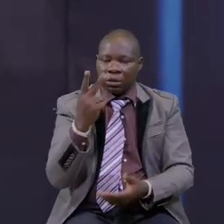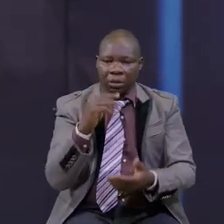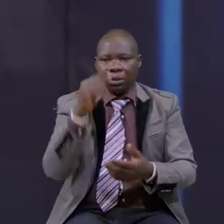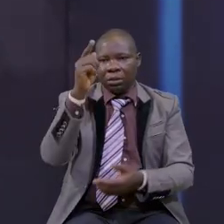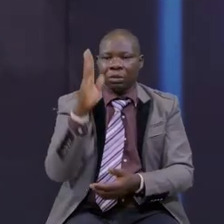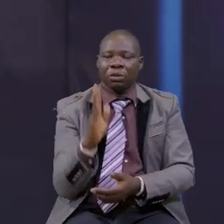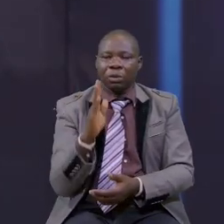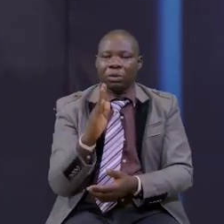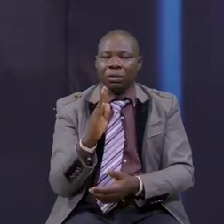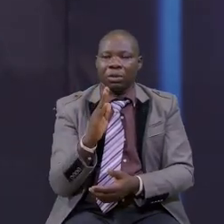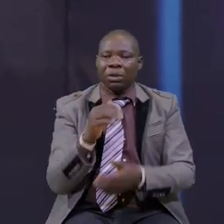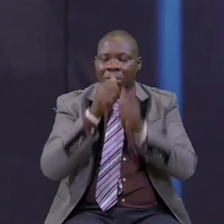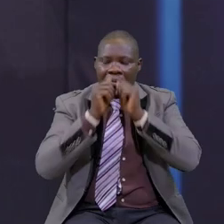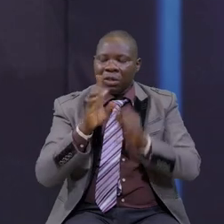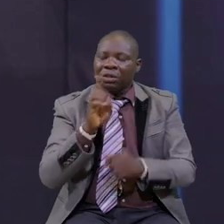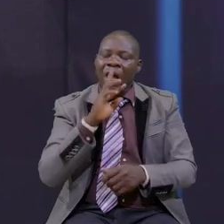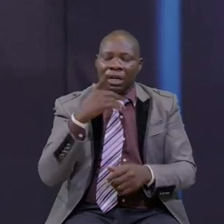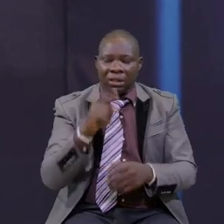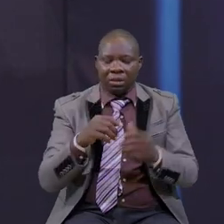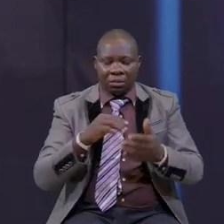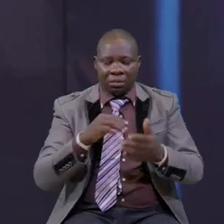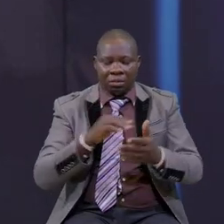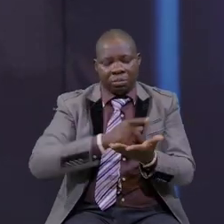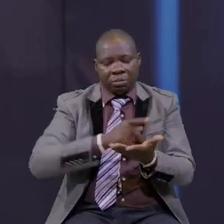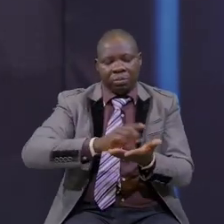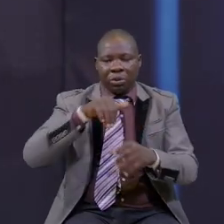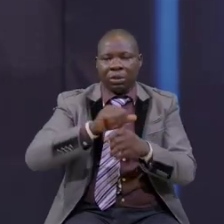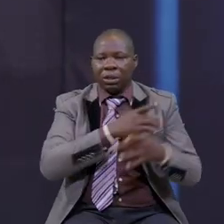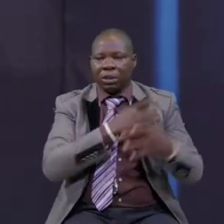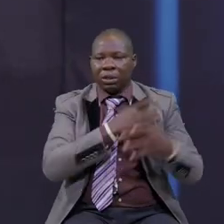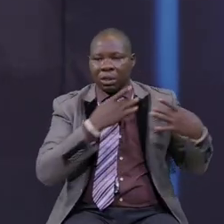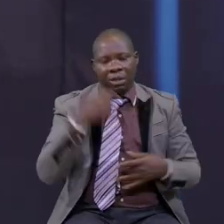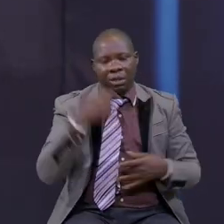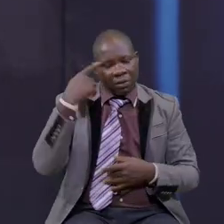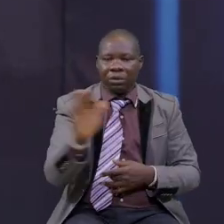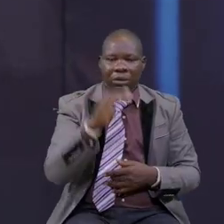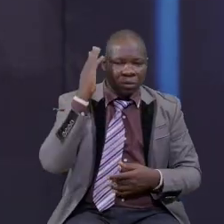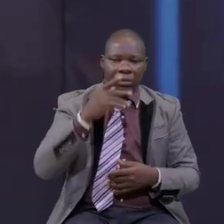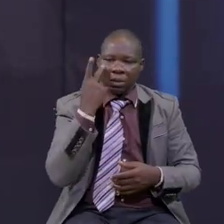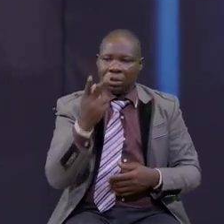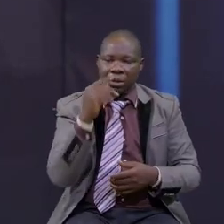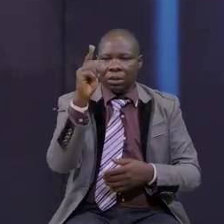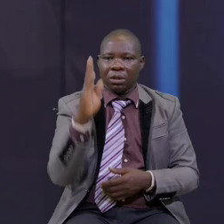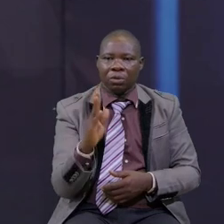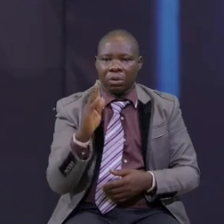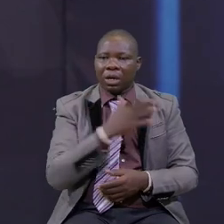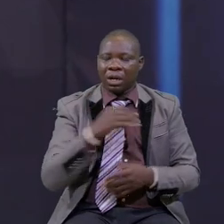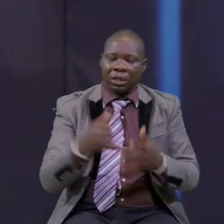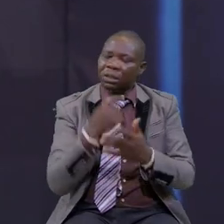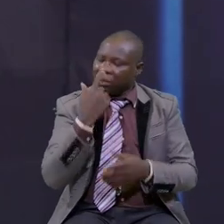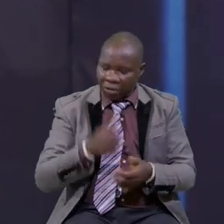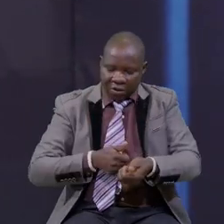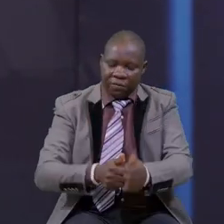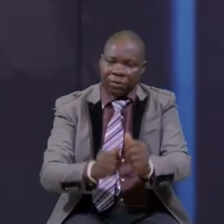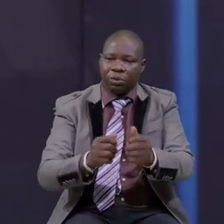Heureux. Ceux qui ont le cœur pur. Car ils verront Dieu. Et il nous dit, recherchez la paix, la